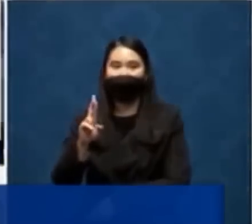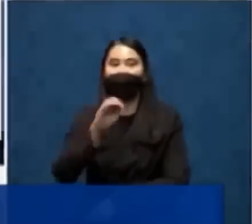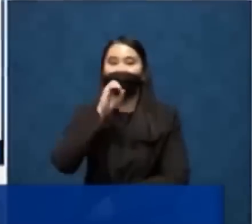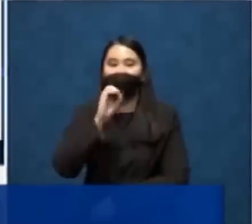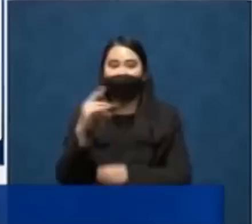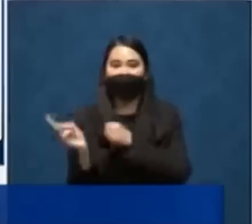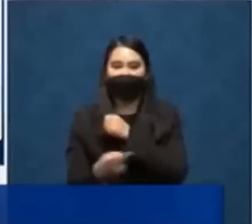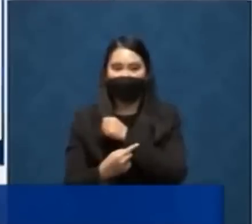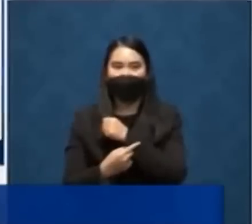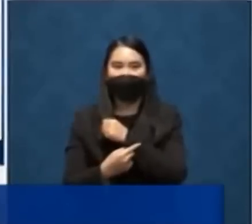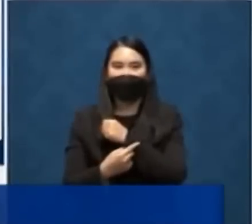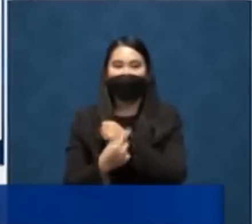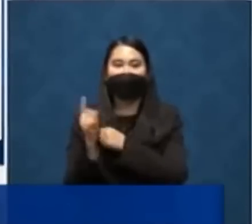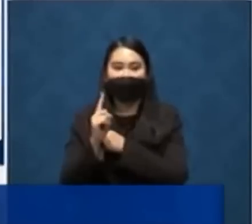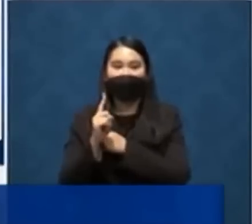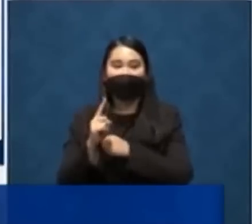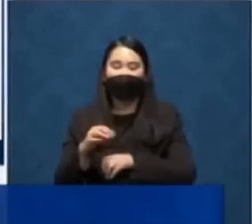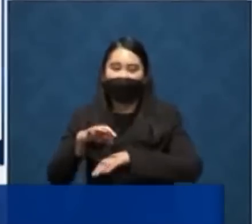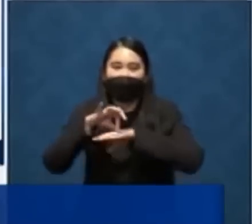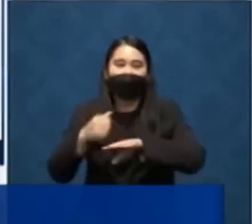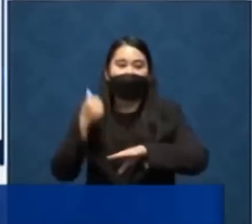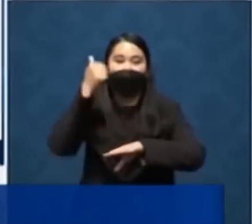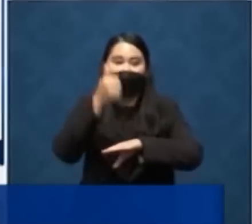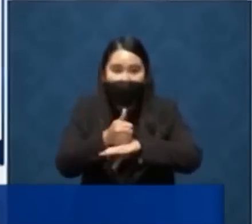งโทษให้เป็นอธิบดีในปัจจุบัน